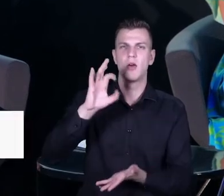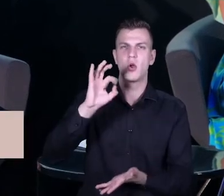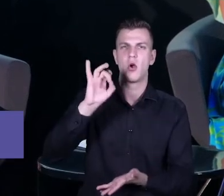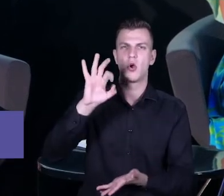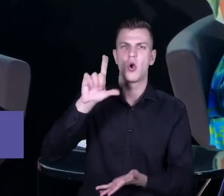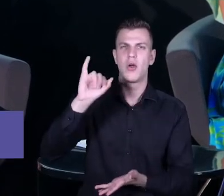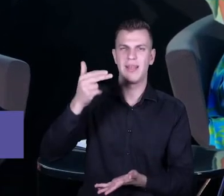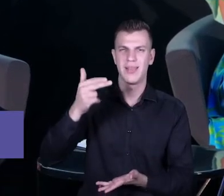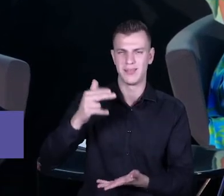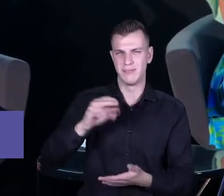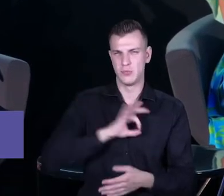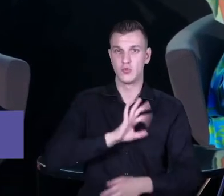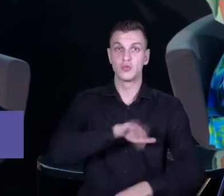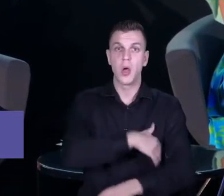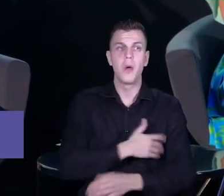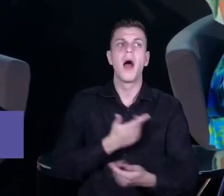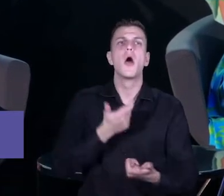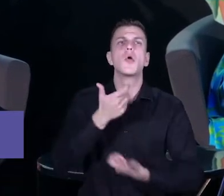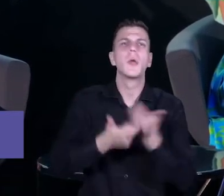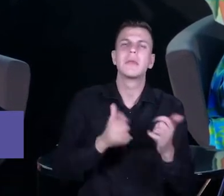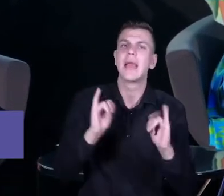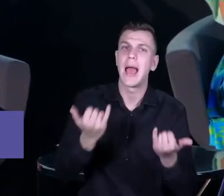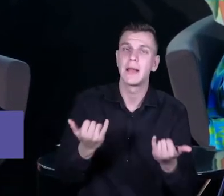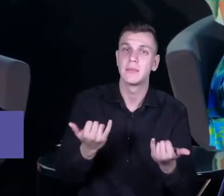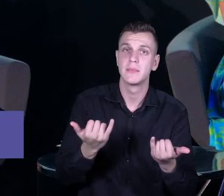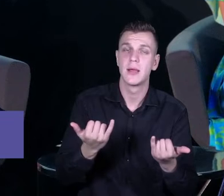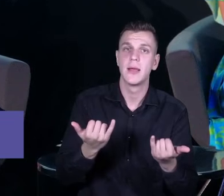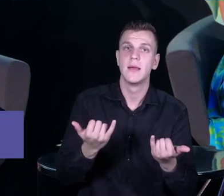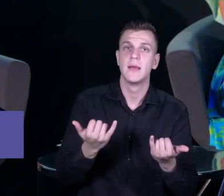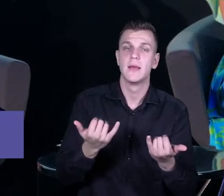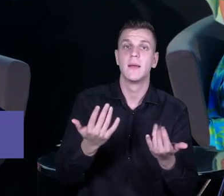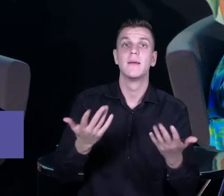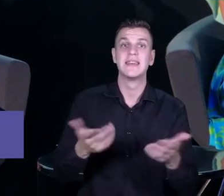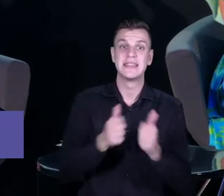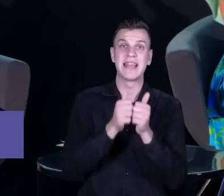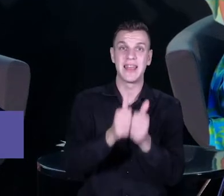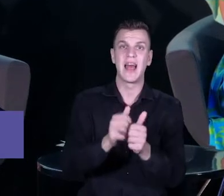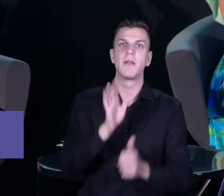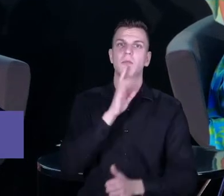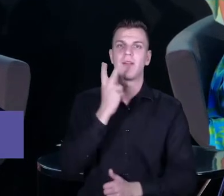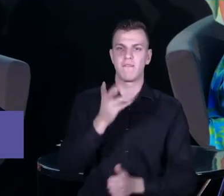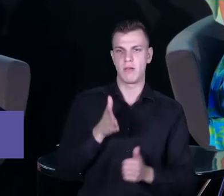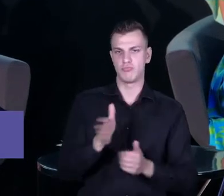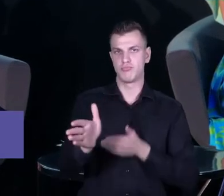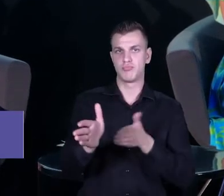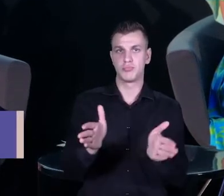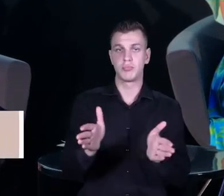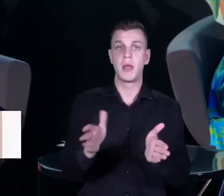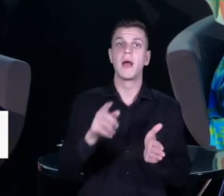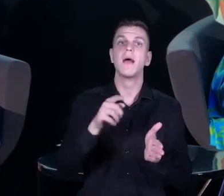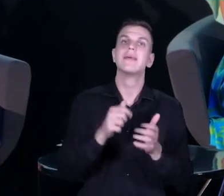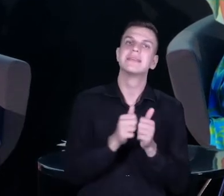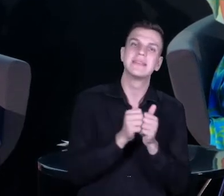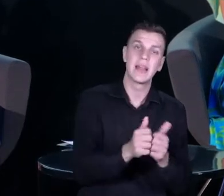tak i chcemy to dalej rozwijać, że te zadania idą jakby dwutorowo. Jeden tor